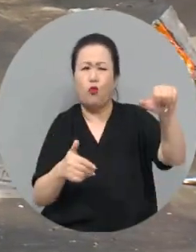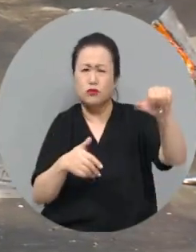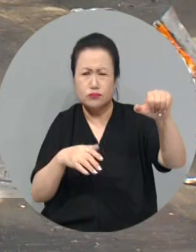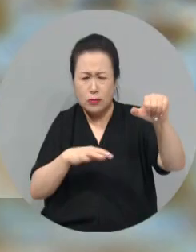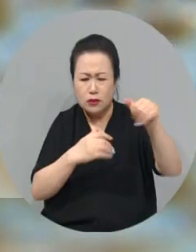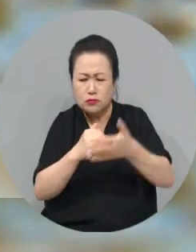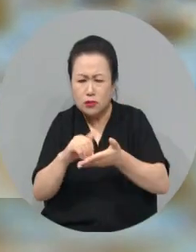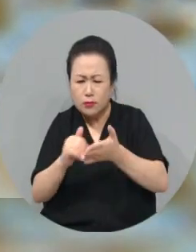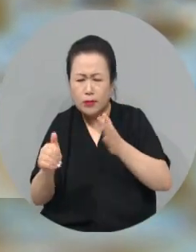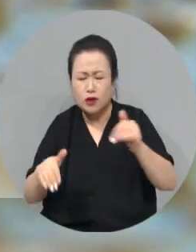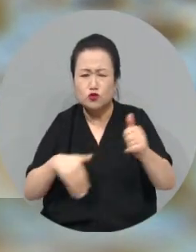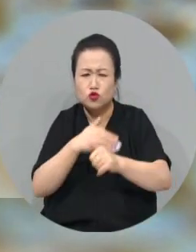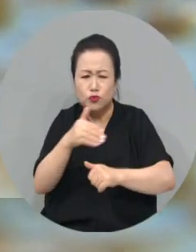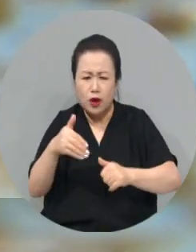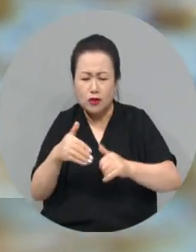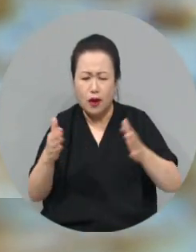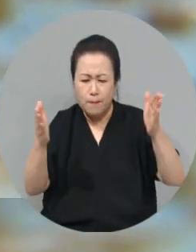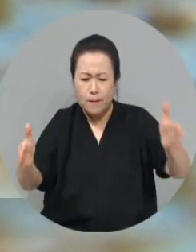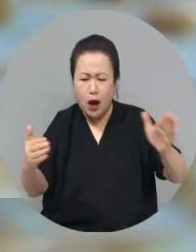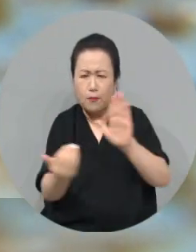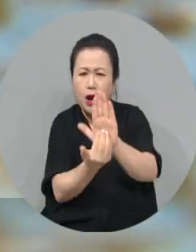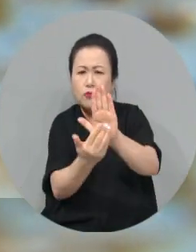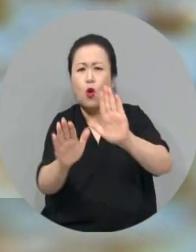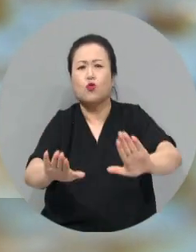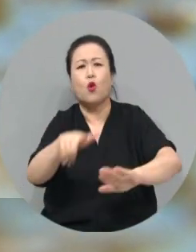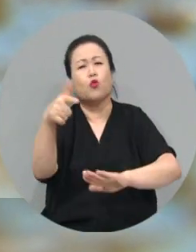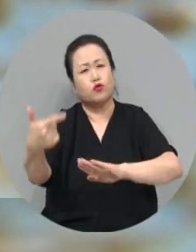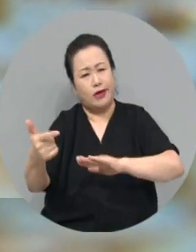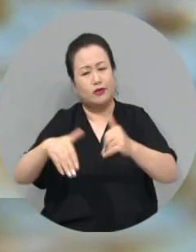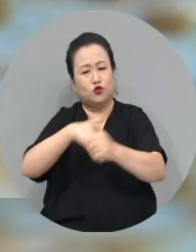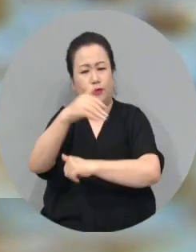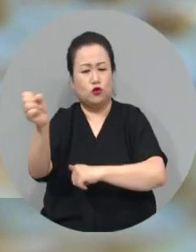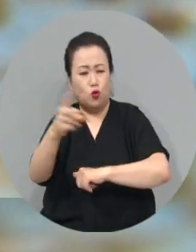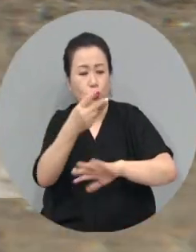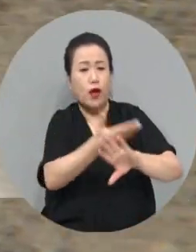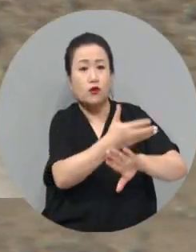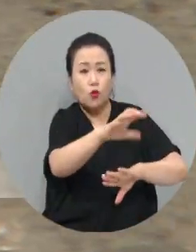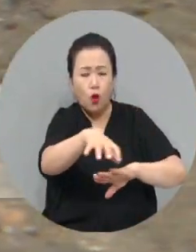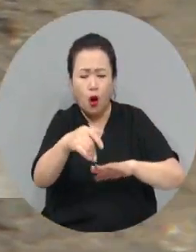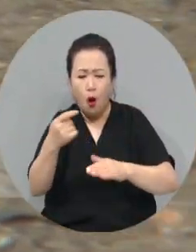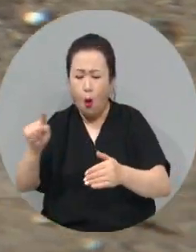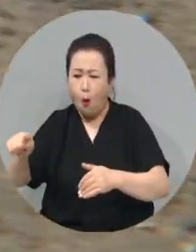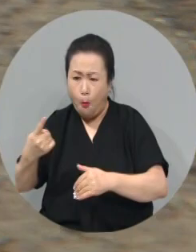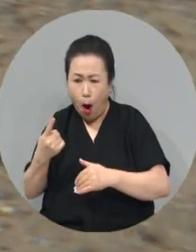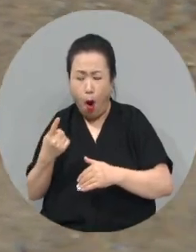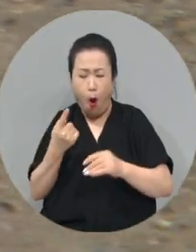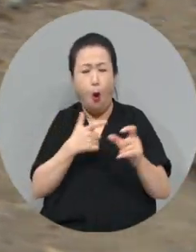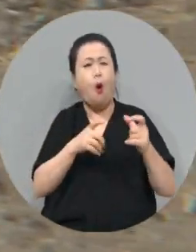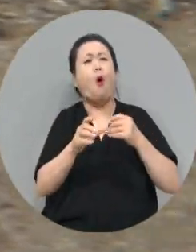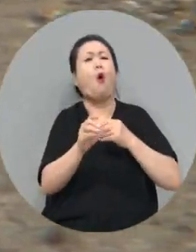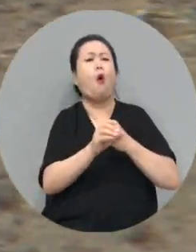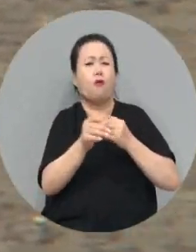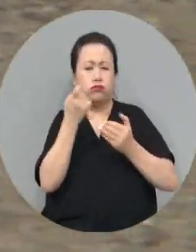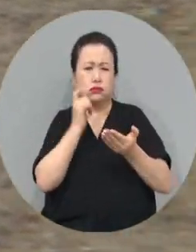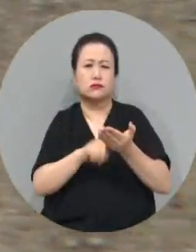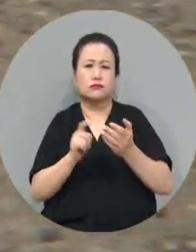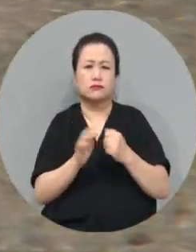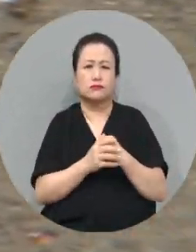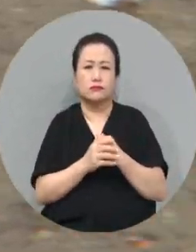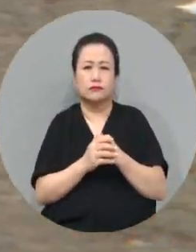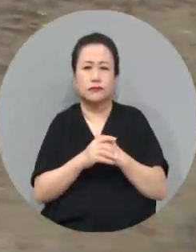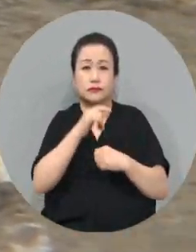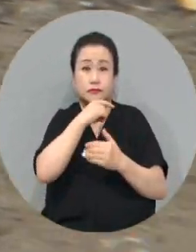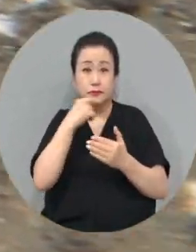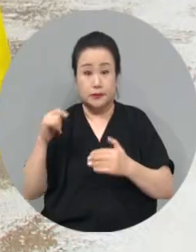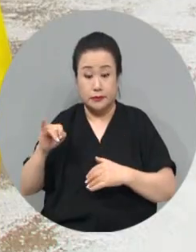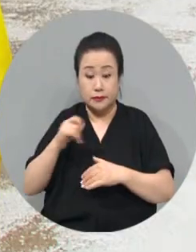마리에 달해 즉각 주변이 통제됐는데 오늘 오후에 인근의 또 다른 곳에서 100여 마리가 추가로 발견됐습니다.